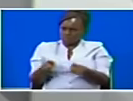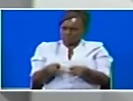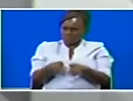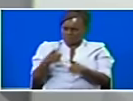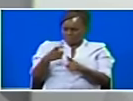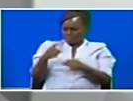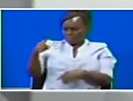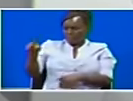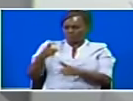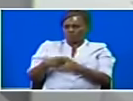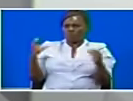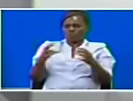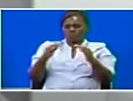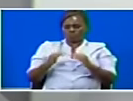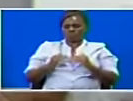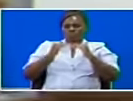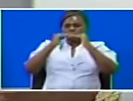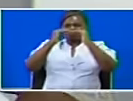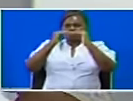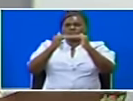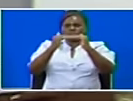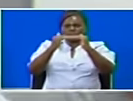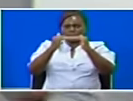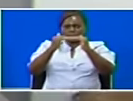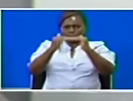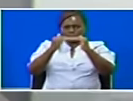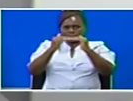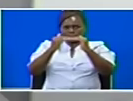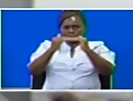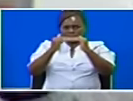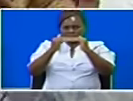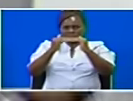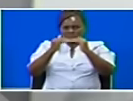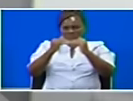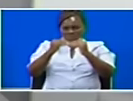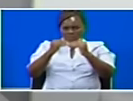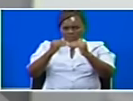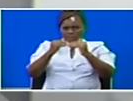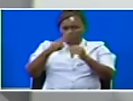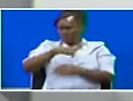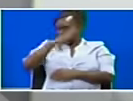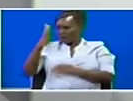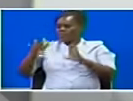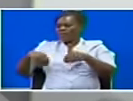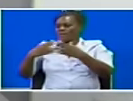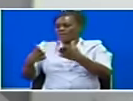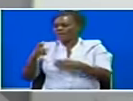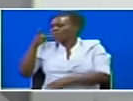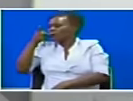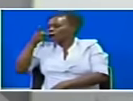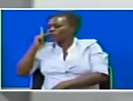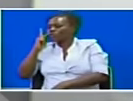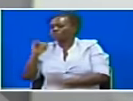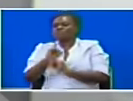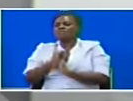kwa chama, basi aende next stage, na ile ni kwenda kwa NASA sasa kubalia ni nani sasa. Kwa hivyo kwa chama cha hapa sisi tumempatia Kalonzo sasa clearance kabisa